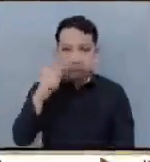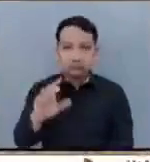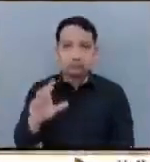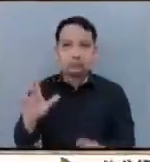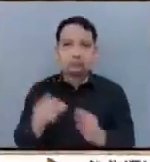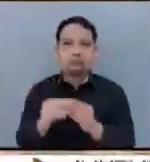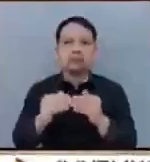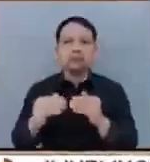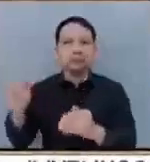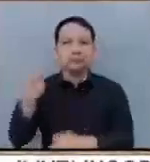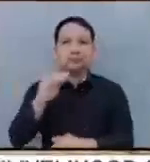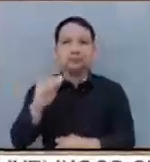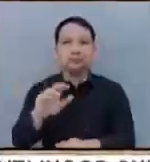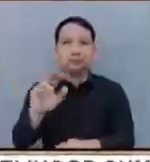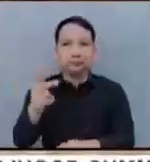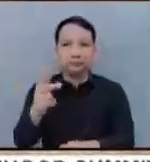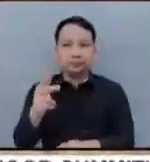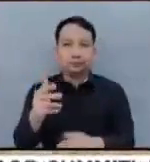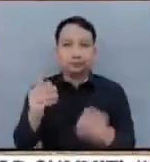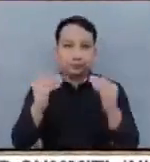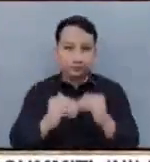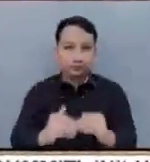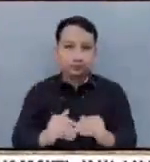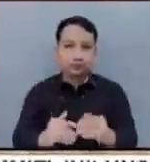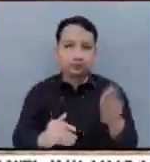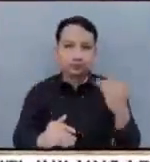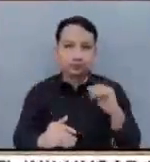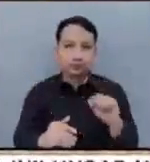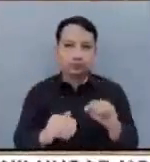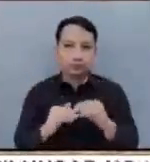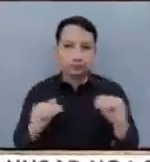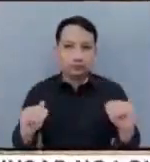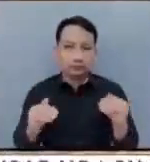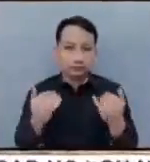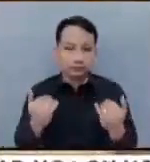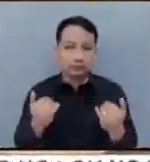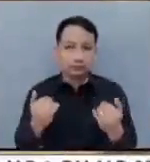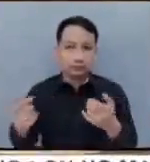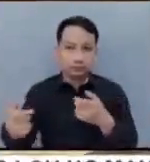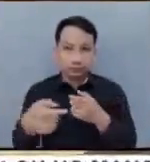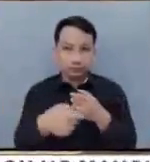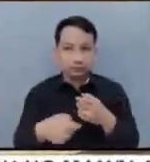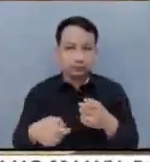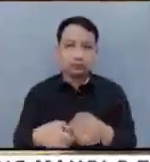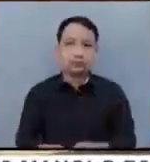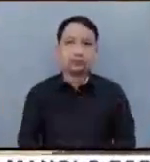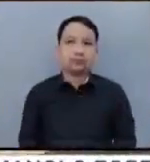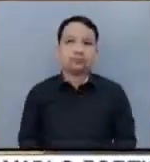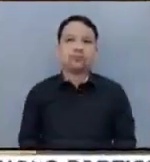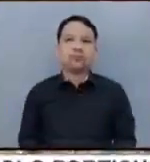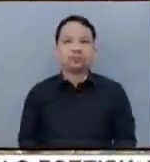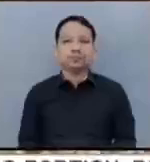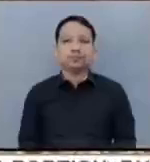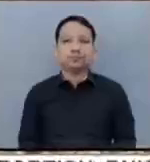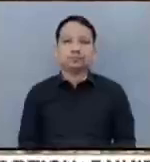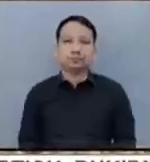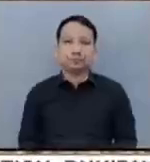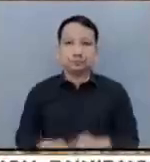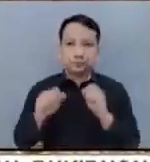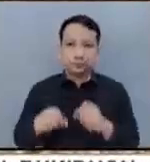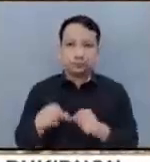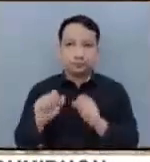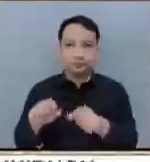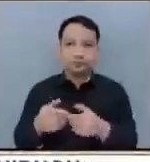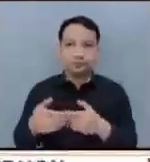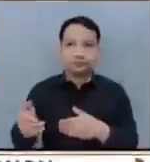ng 3 piso kumpara sa prevailing price ng palay ngayong harvest season. Mula sa ganitong presyo, posibleng maibenta sa halagang